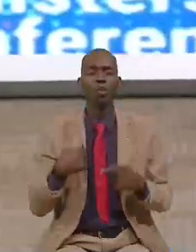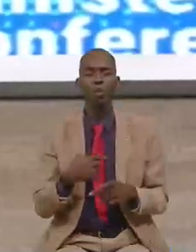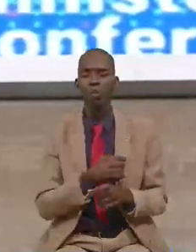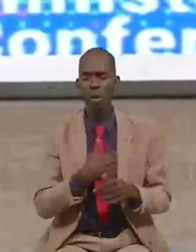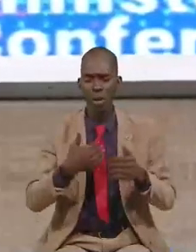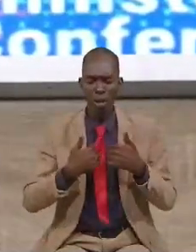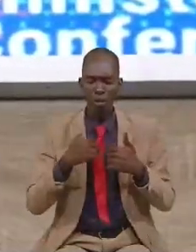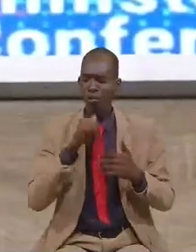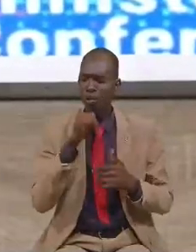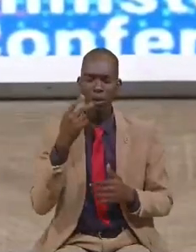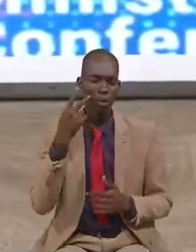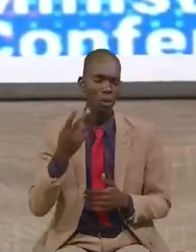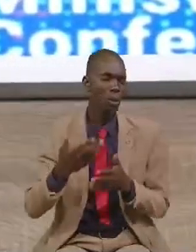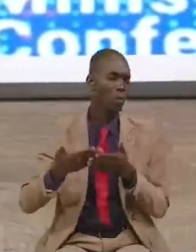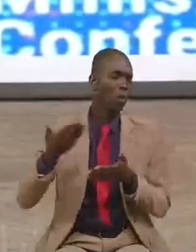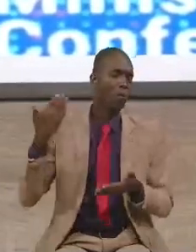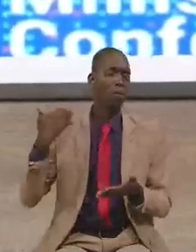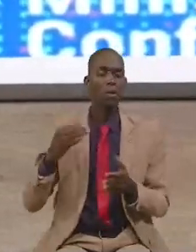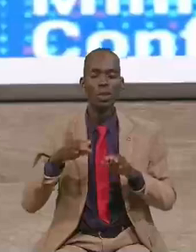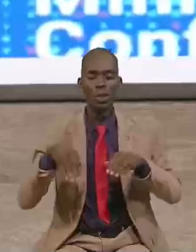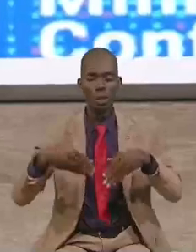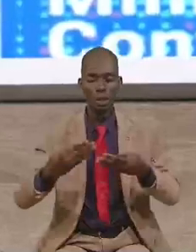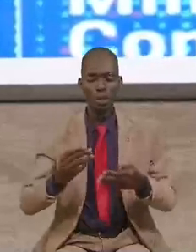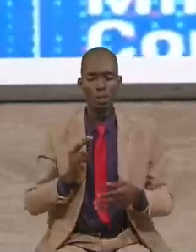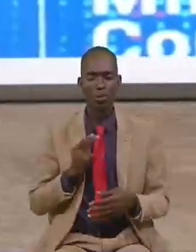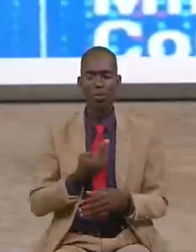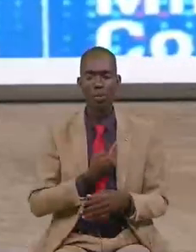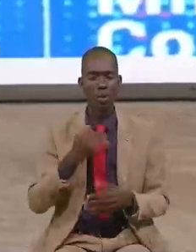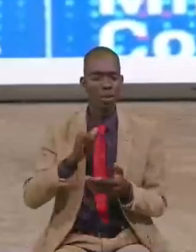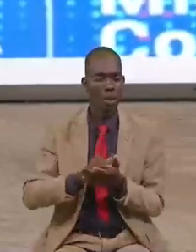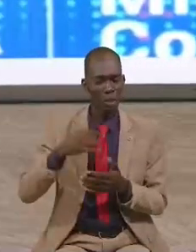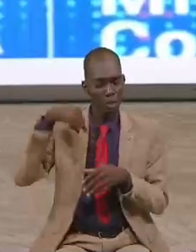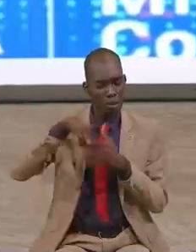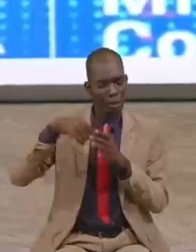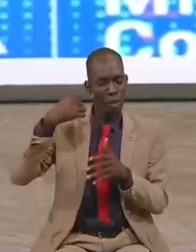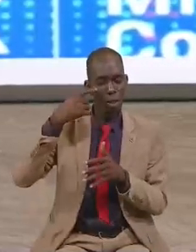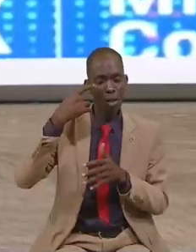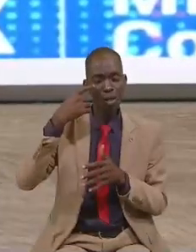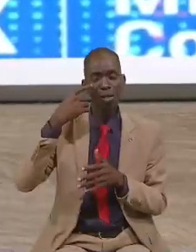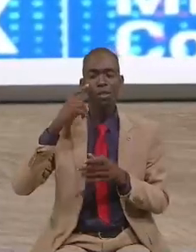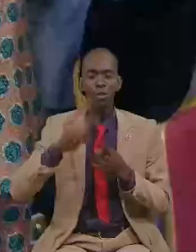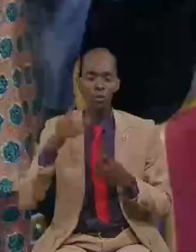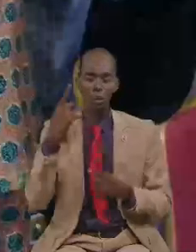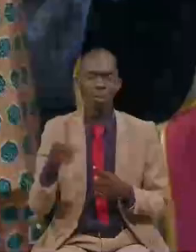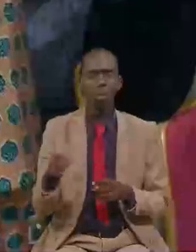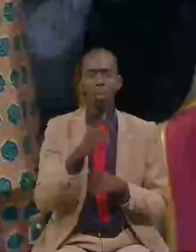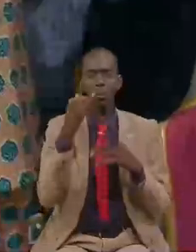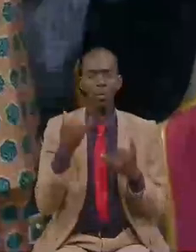que nous n'avons pas vu avant. Donne-nous la vue, la perception pour les voir maintenant.